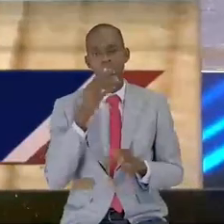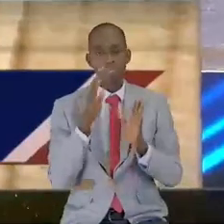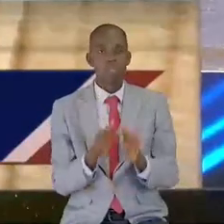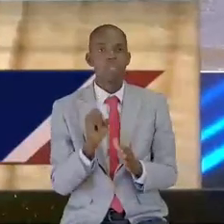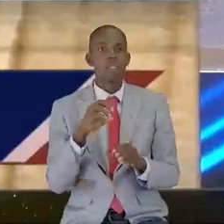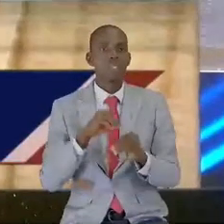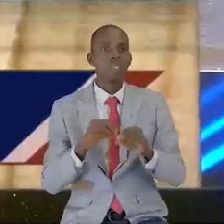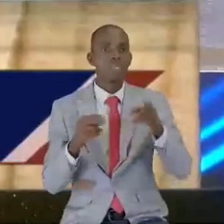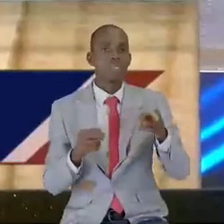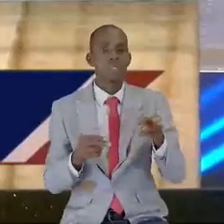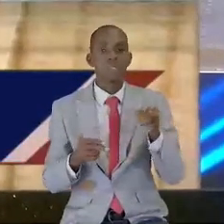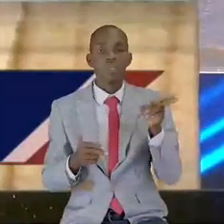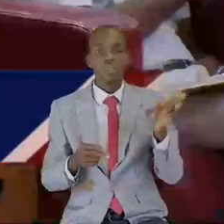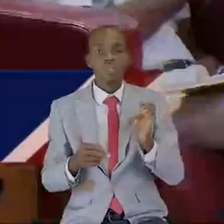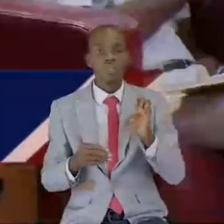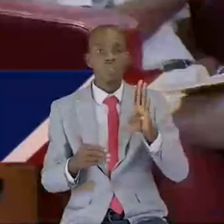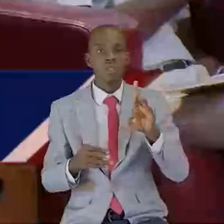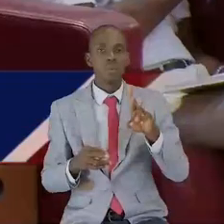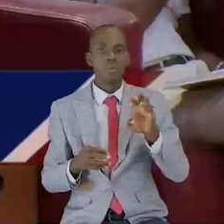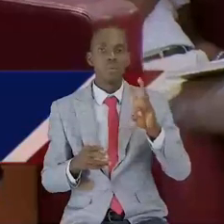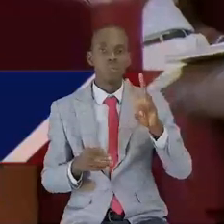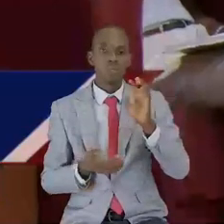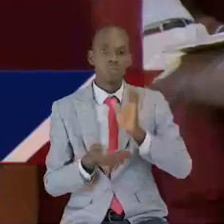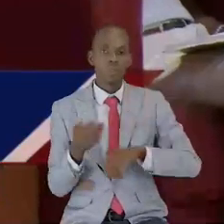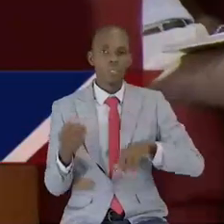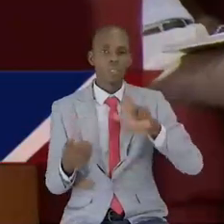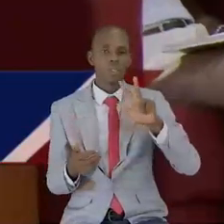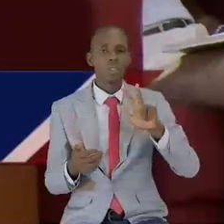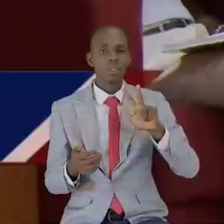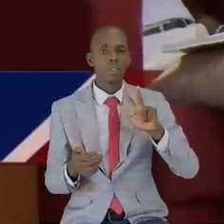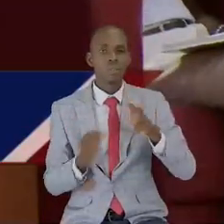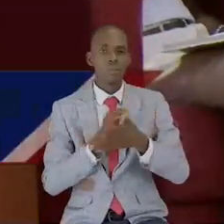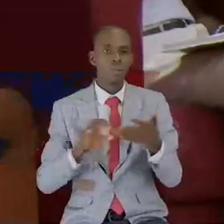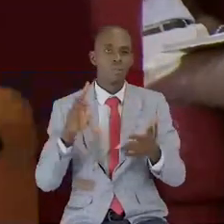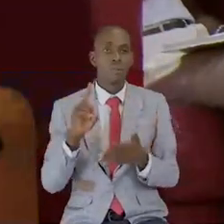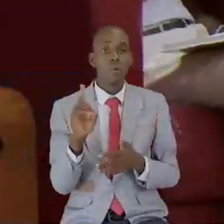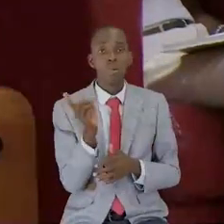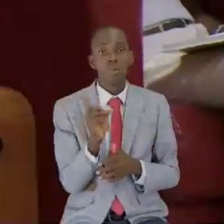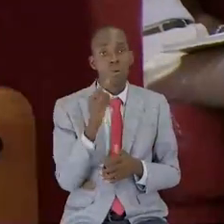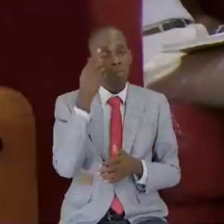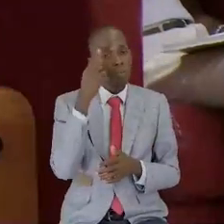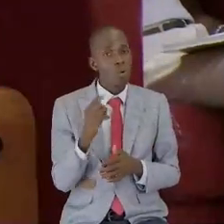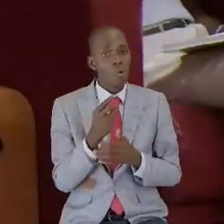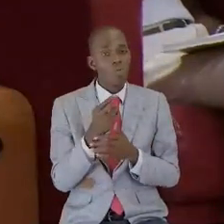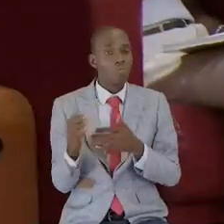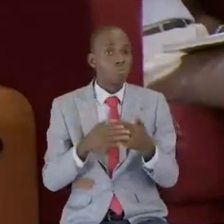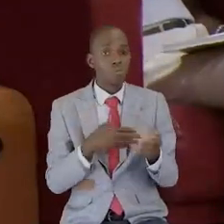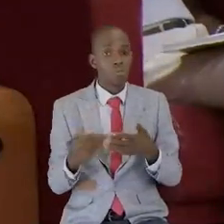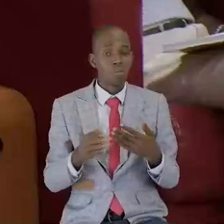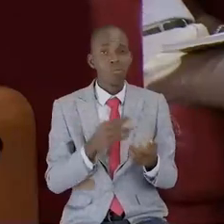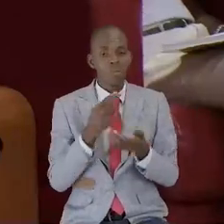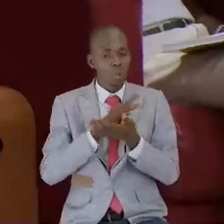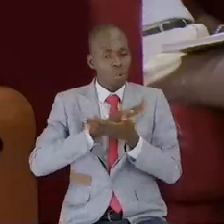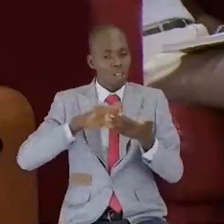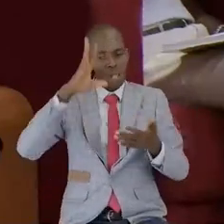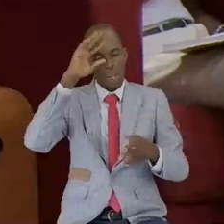Hébreux 3, verset 1. Hébreux 3, verset 11. C'est pourquoi, frères saints, ça c'est le type de